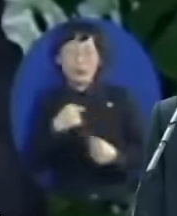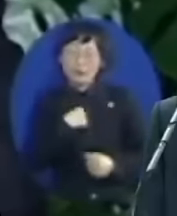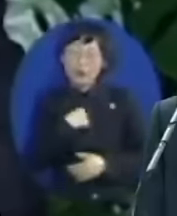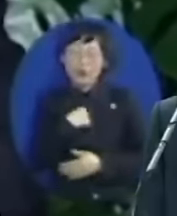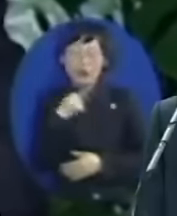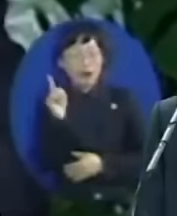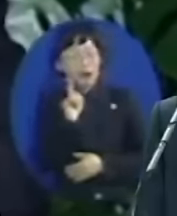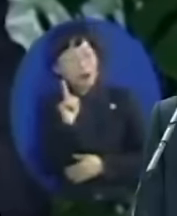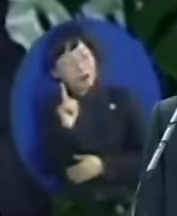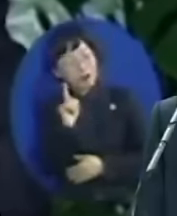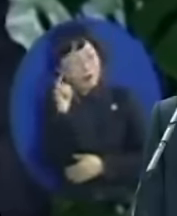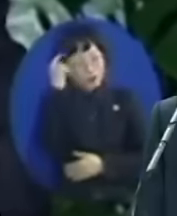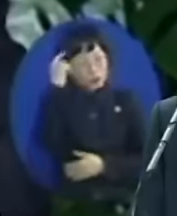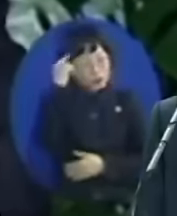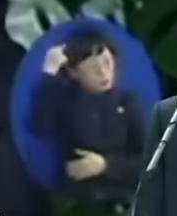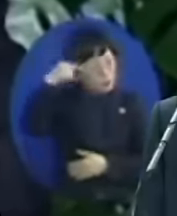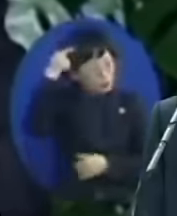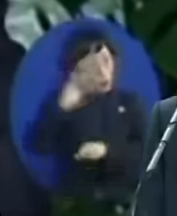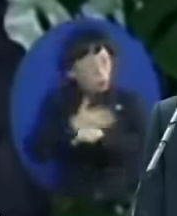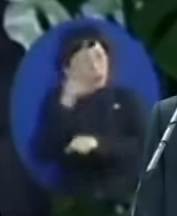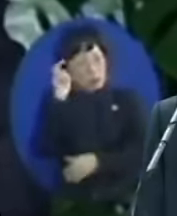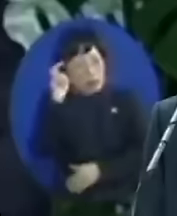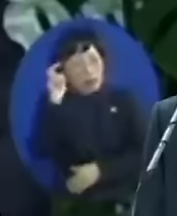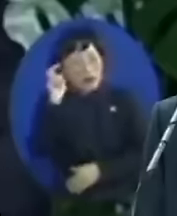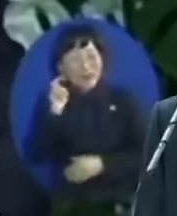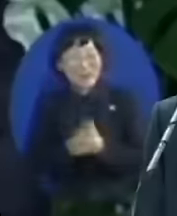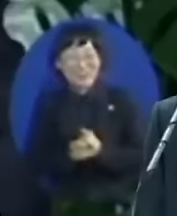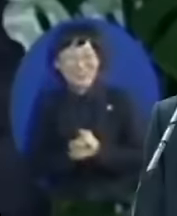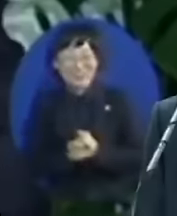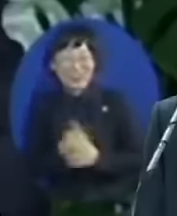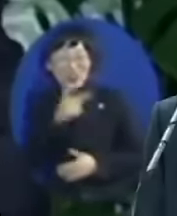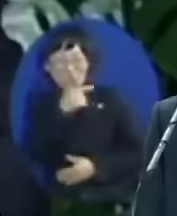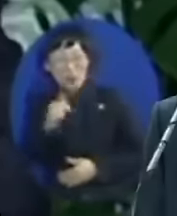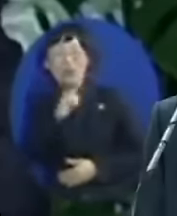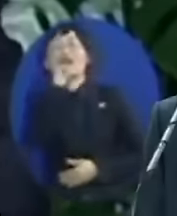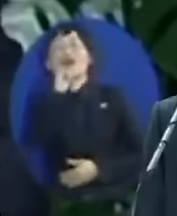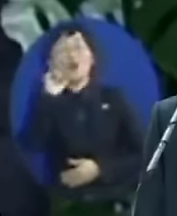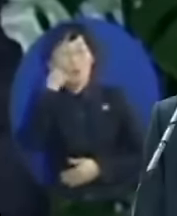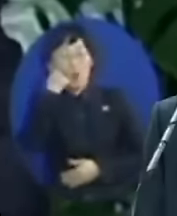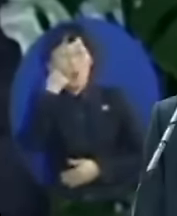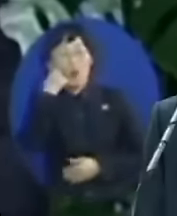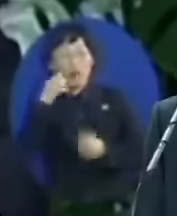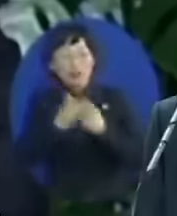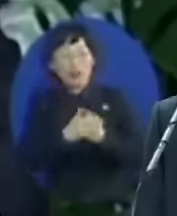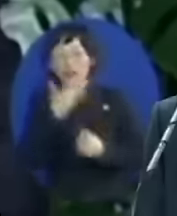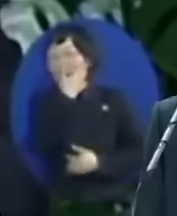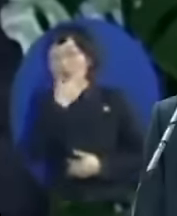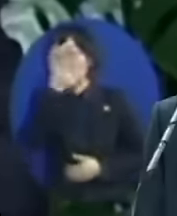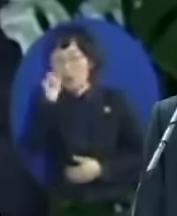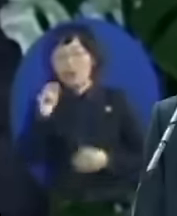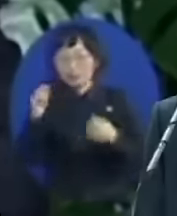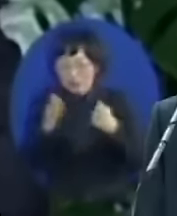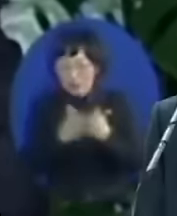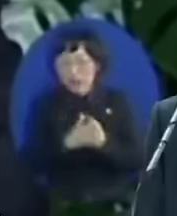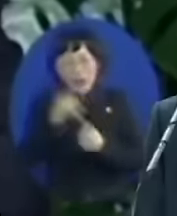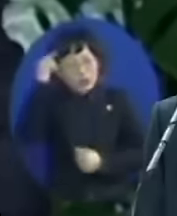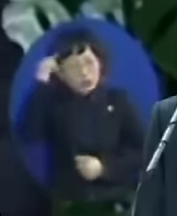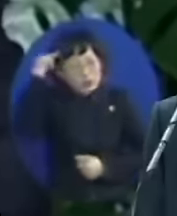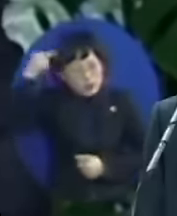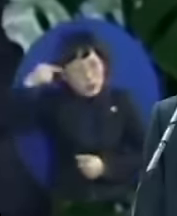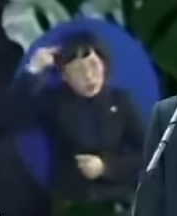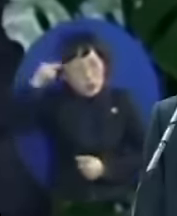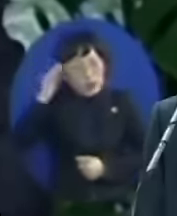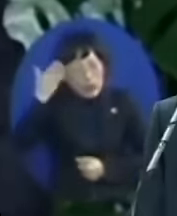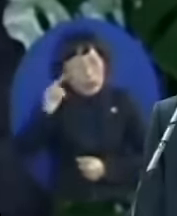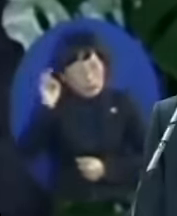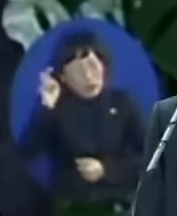아무래도 정신이 좀 잘못되어 가는가 보다. 너무 가난하고 어렵고 영양실조가 되니까 정신이 잘못돼서 이런 소리